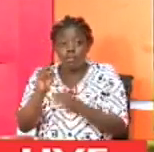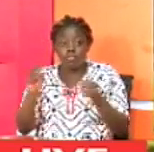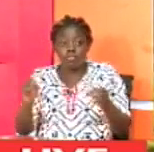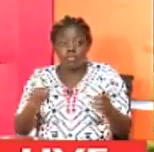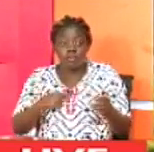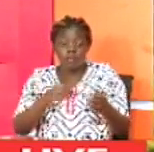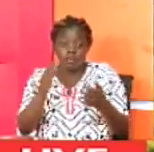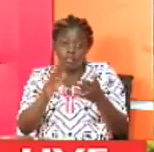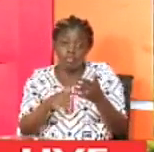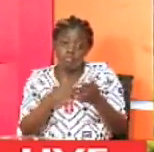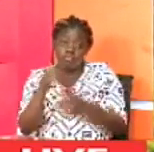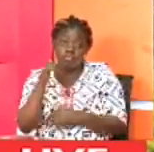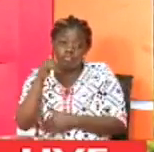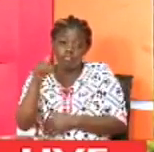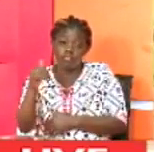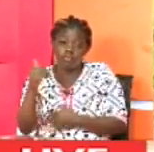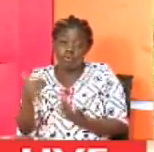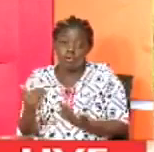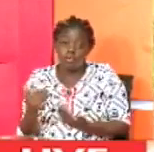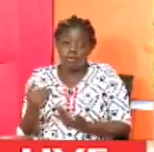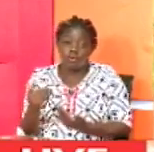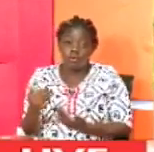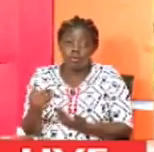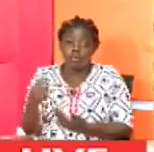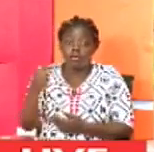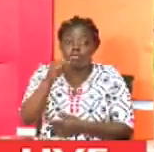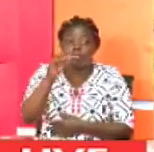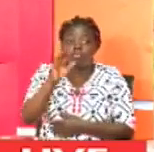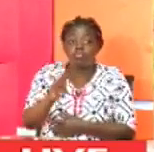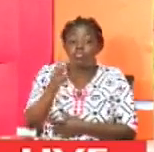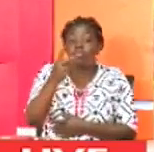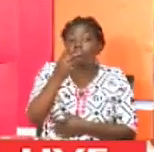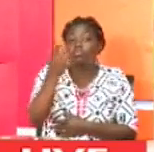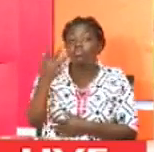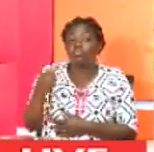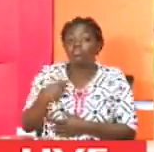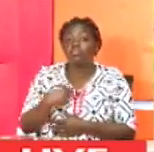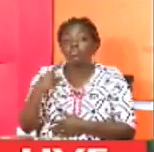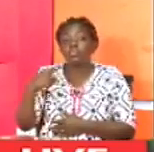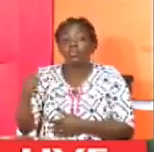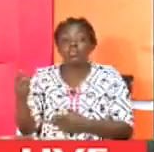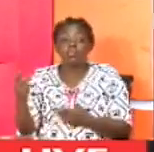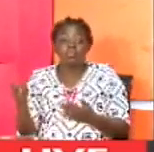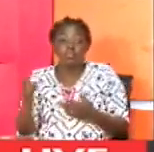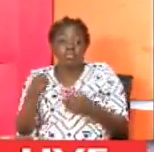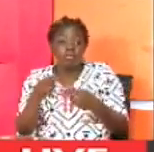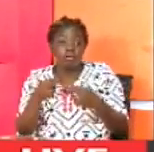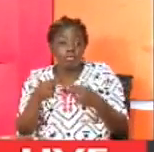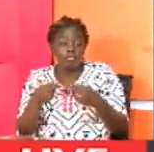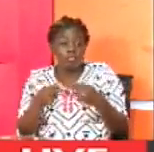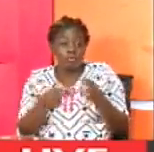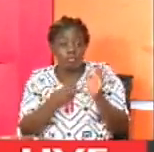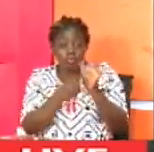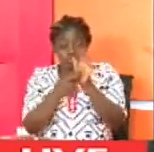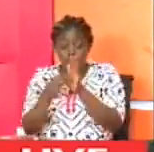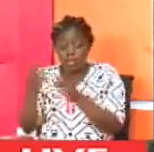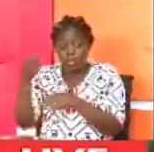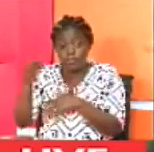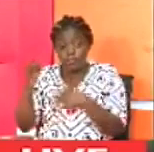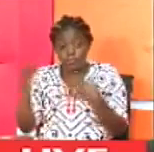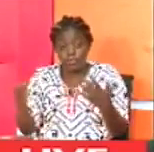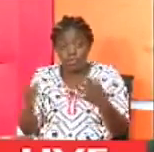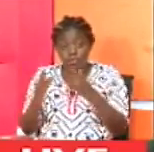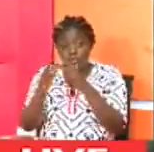kati ku simu nzifunira ku tubidi gibinga 25 nga nzengena nerabire ebyo banga bajigulira ku online